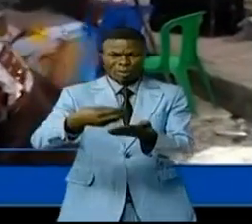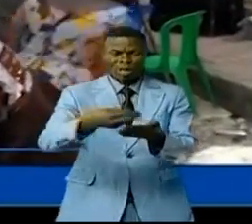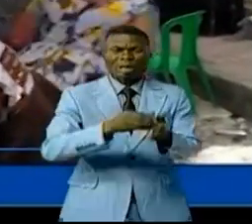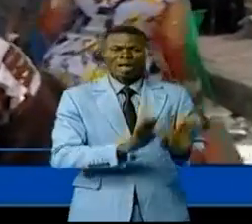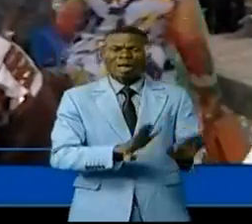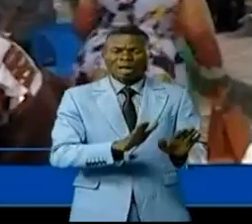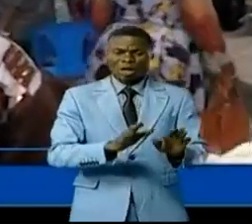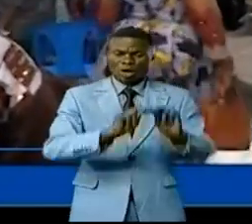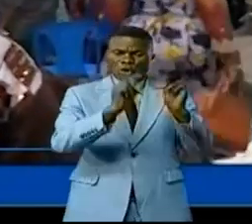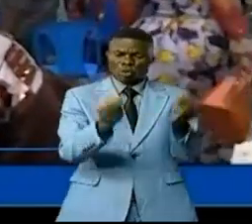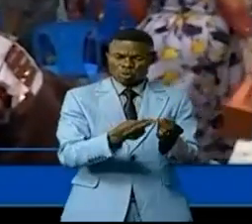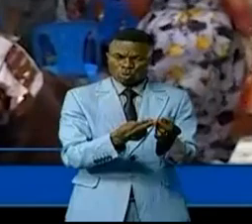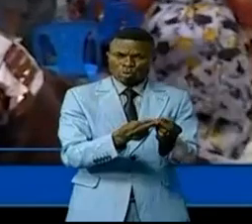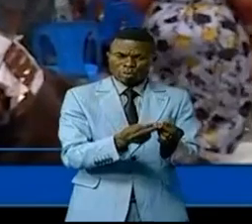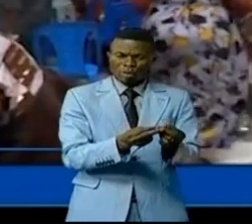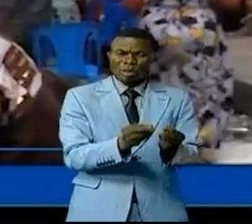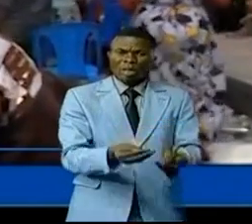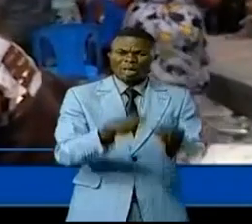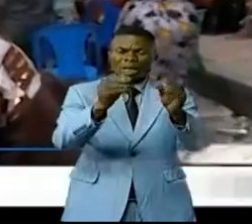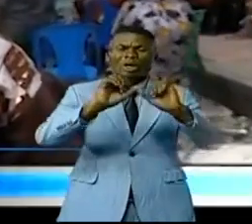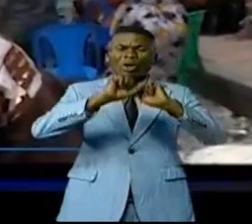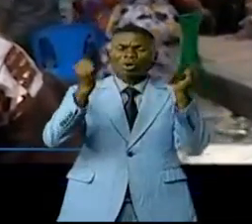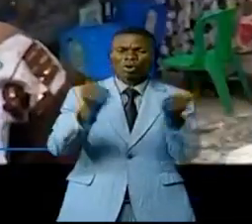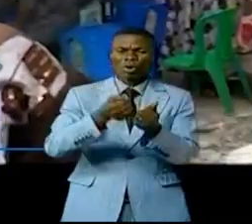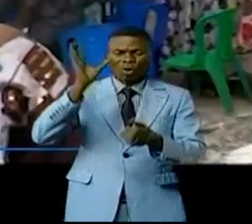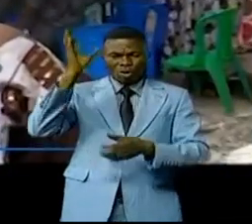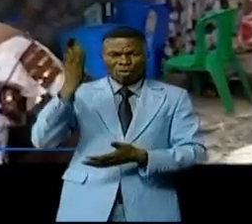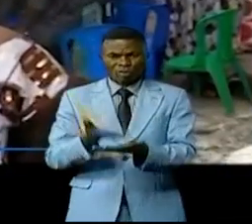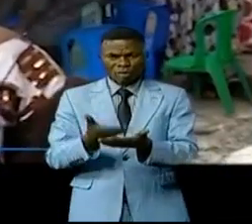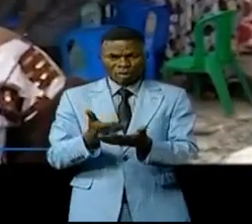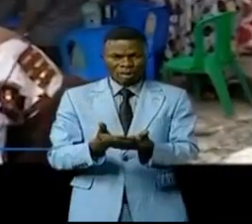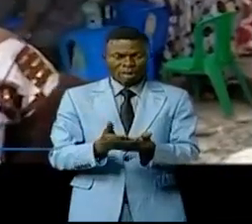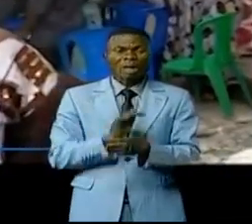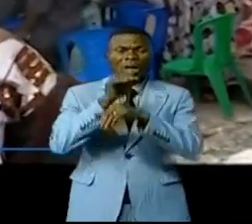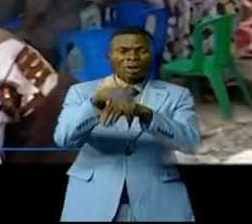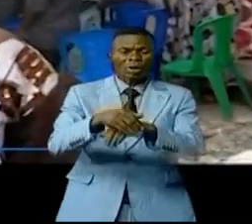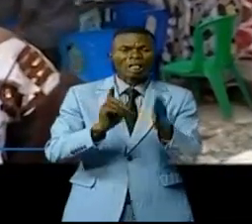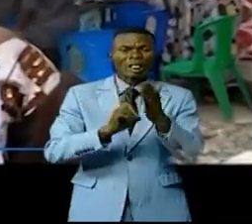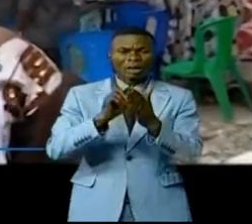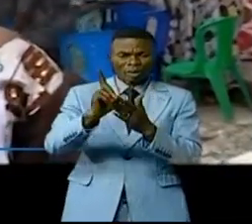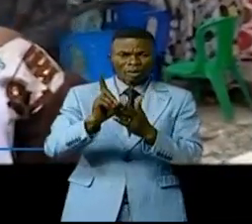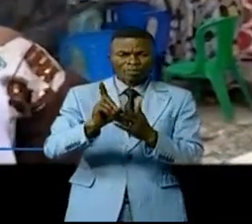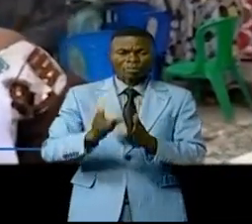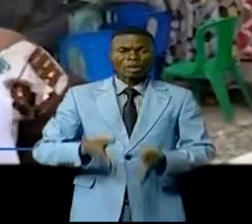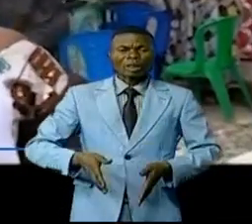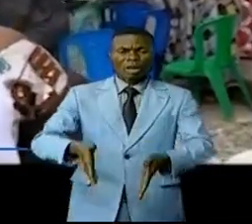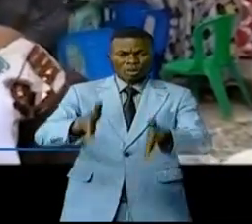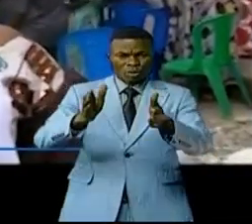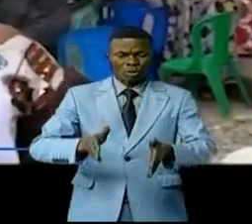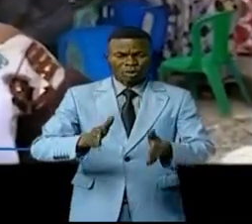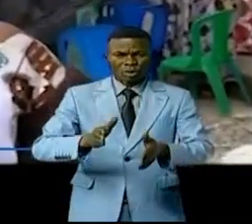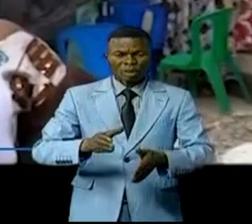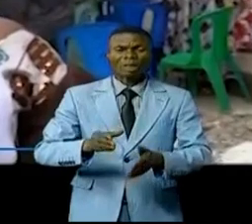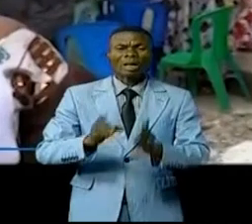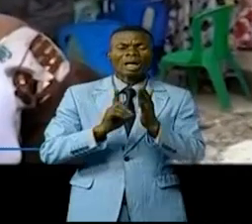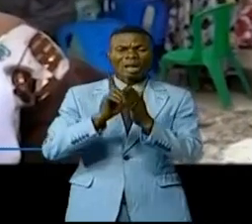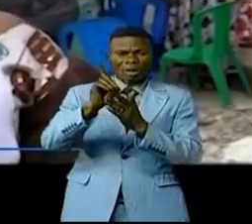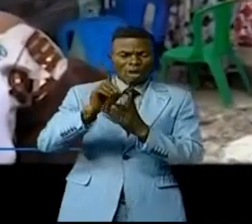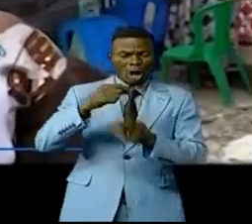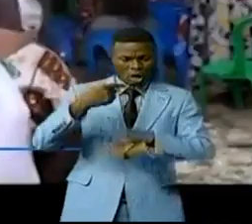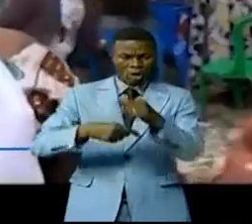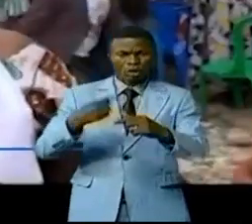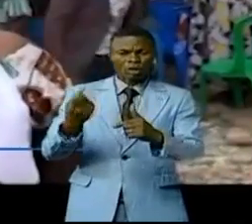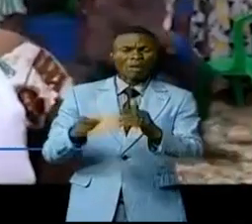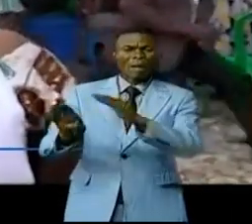attendons à des groupuscules que nous appelons associations villageoises d'épargne. Nous allons participer au développement de nos rues. Pour dire que le développement doit commencer